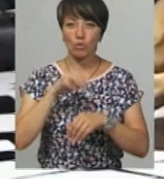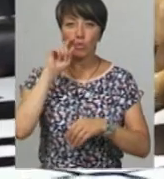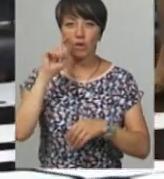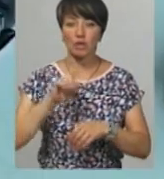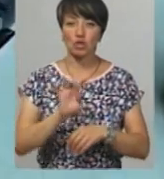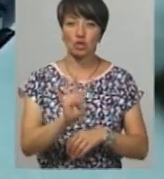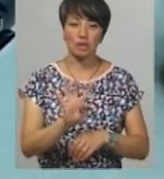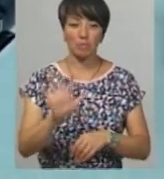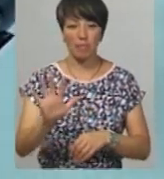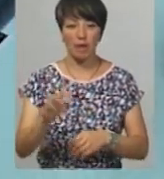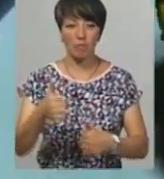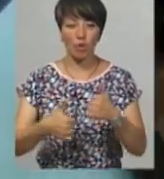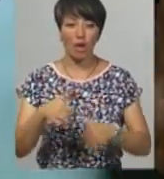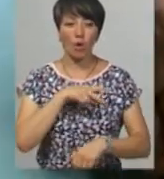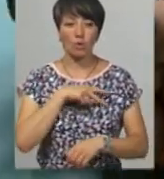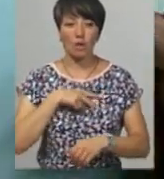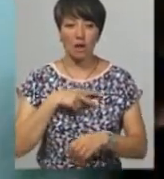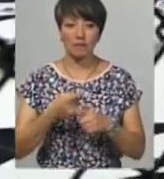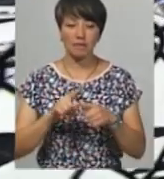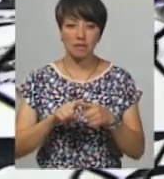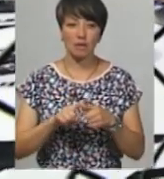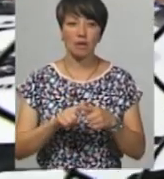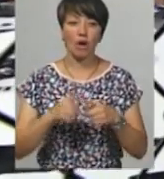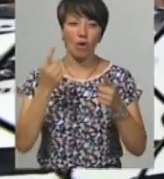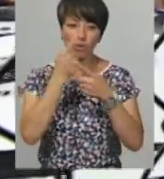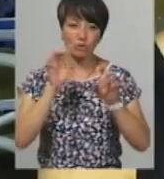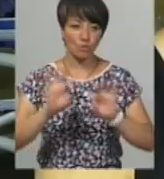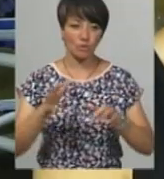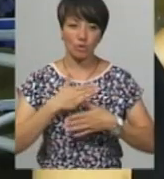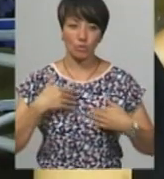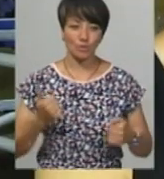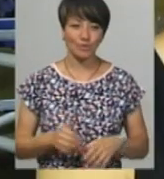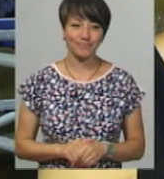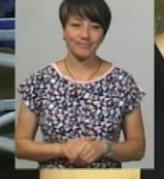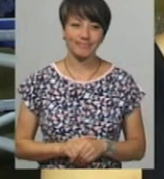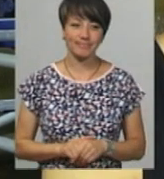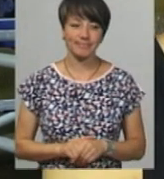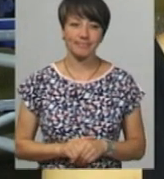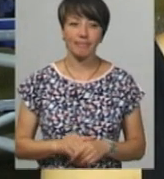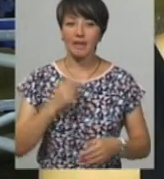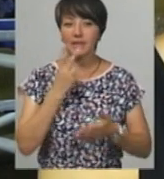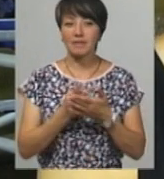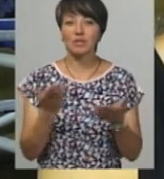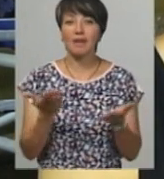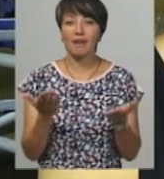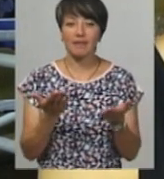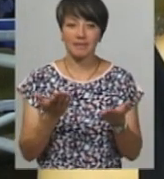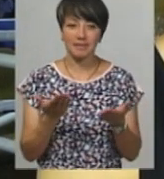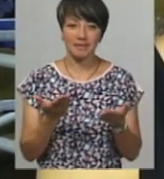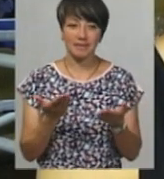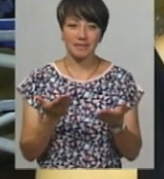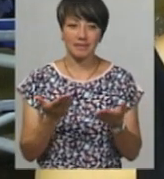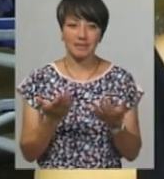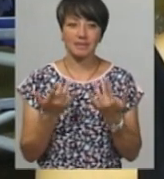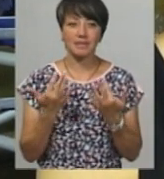Україні 4-5 боїв. Гонорари від промоушн-компаній озвучувати не хочуть. Дивлячись, який промоушн,